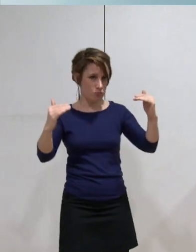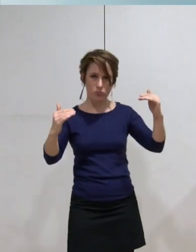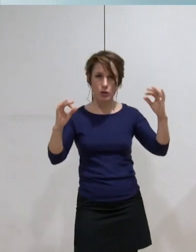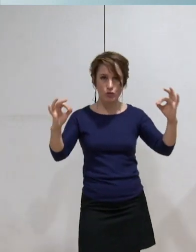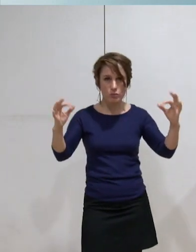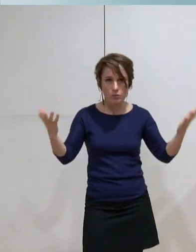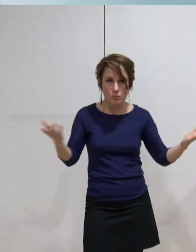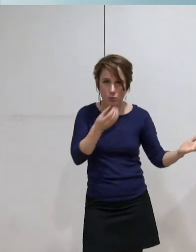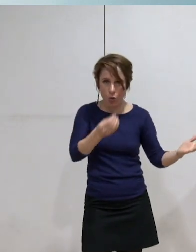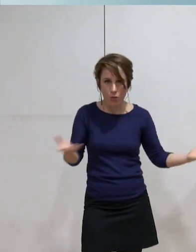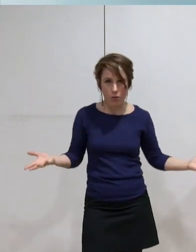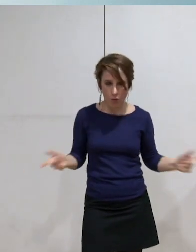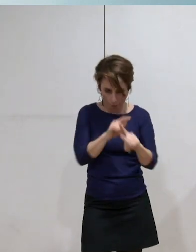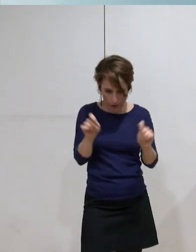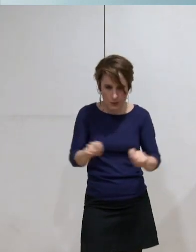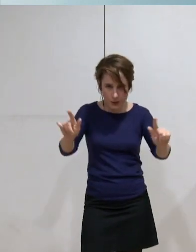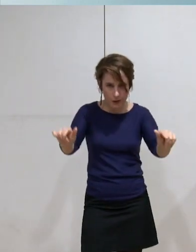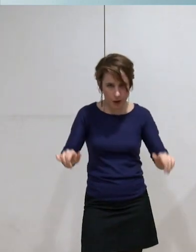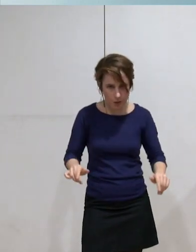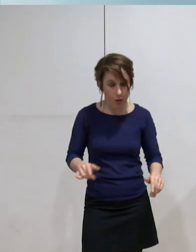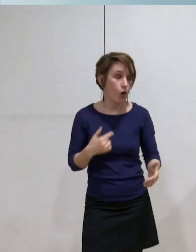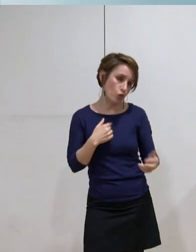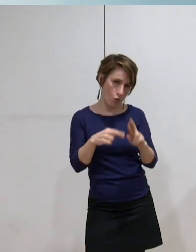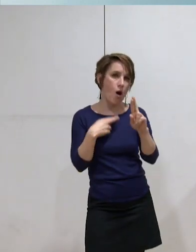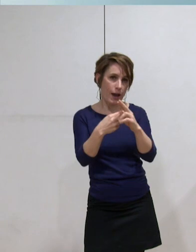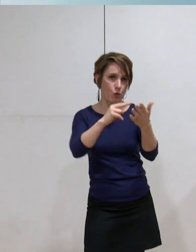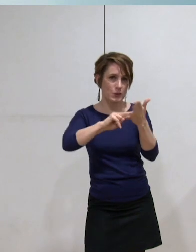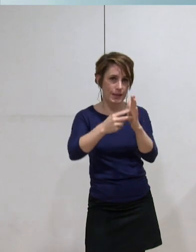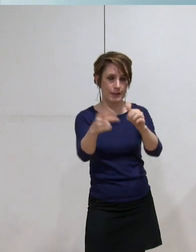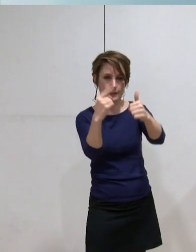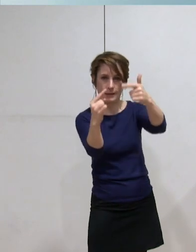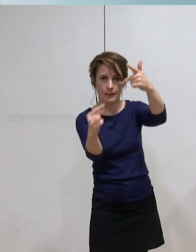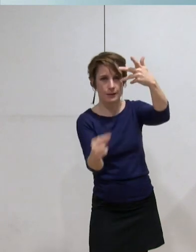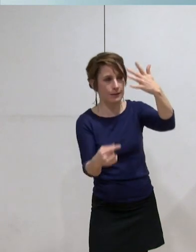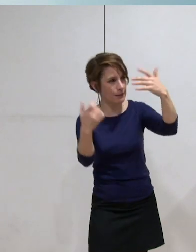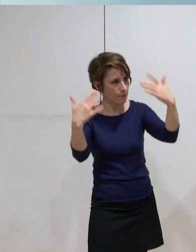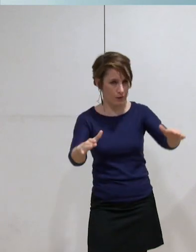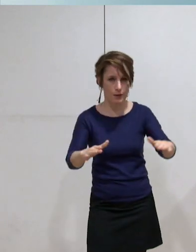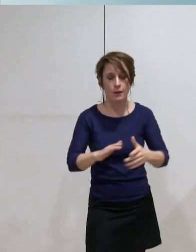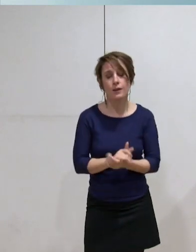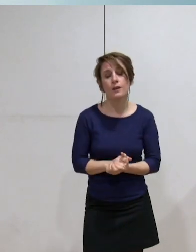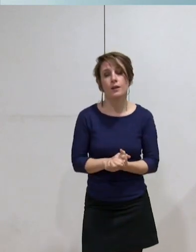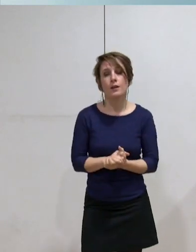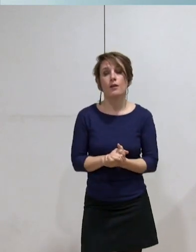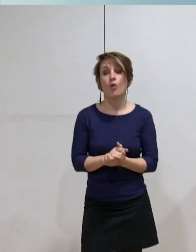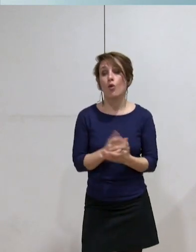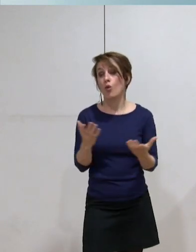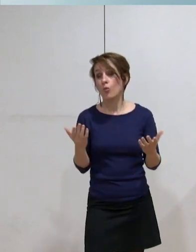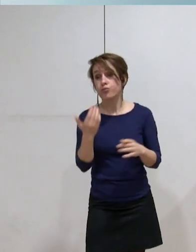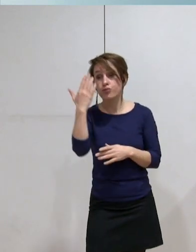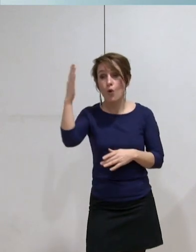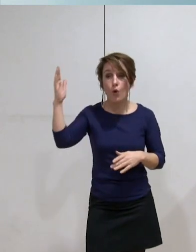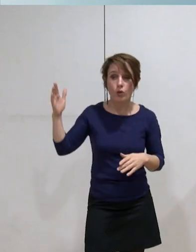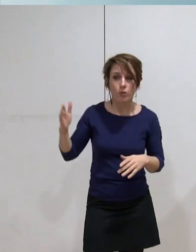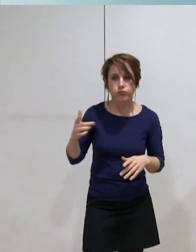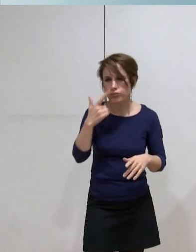28426 voilà les quelques éléments techniques que je voulais apporter sur ce budget pour le reste c'est